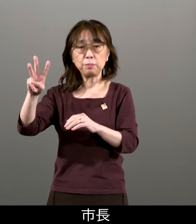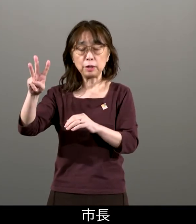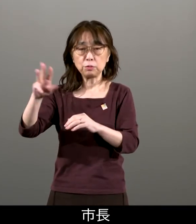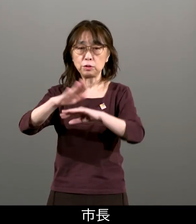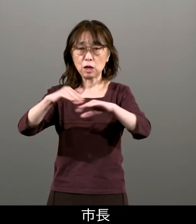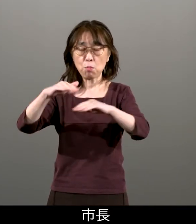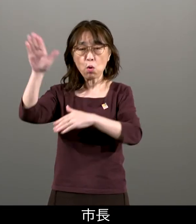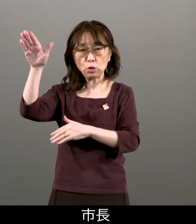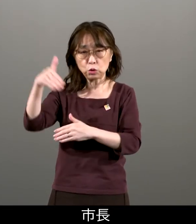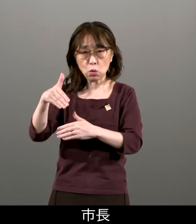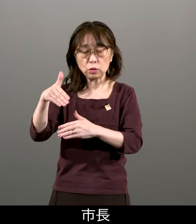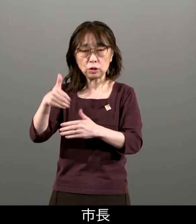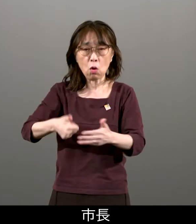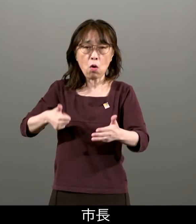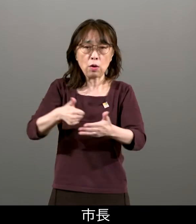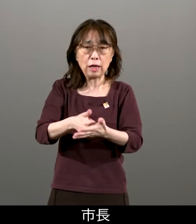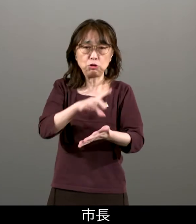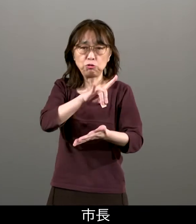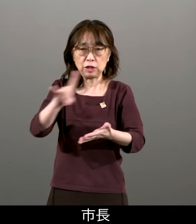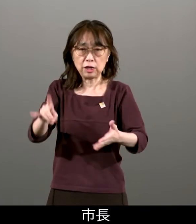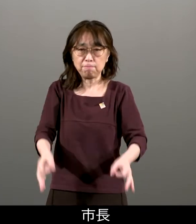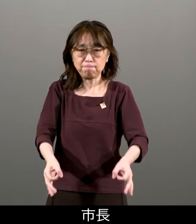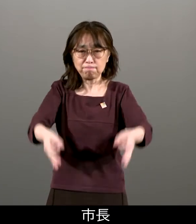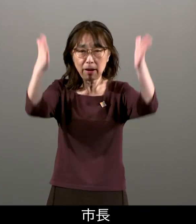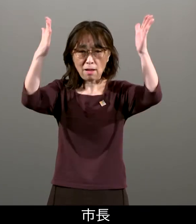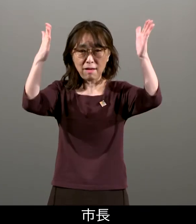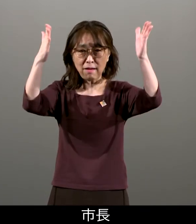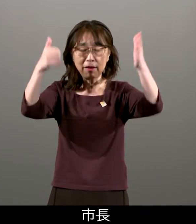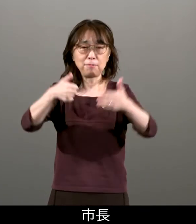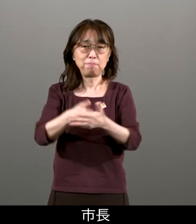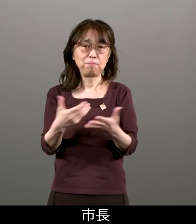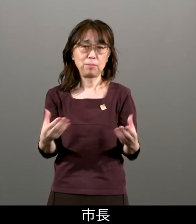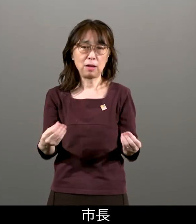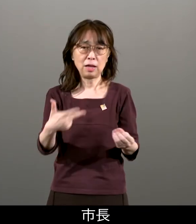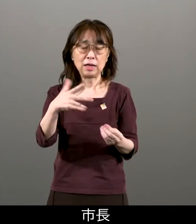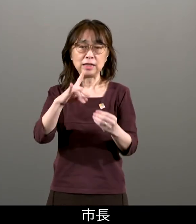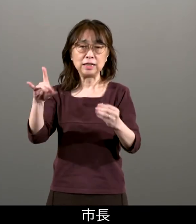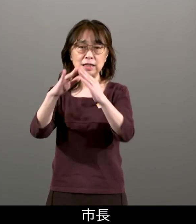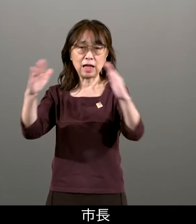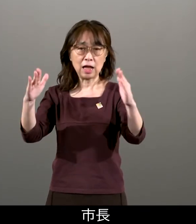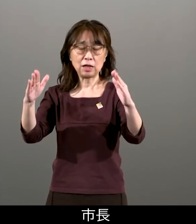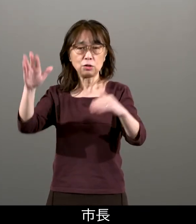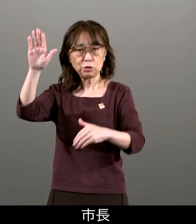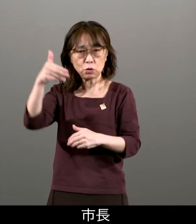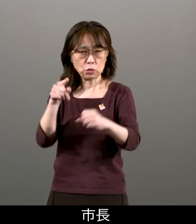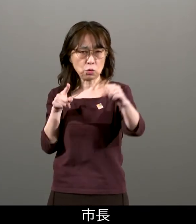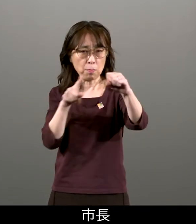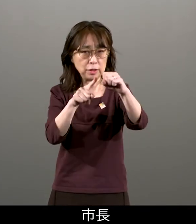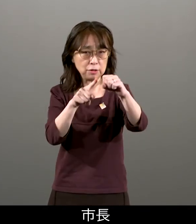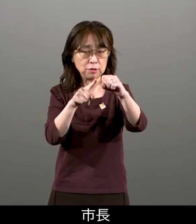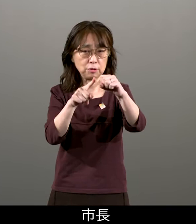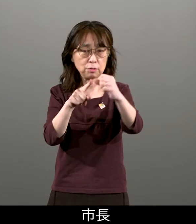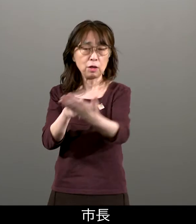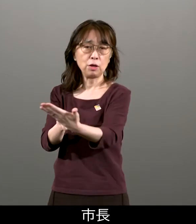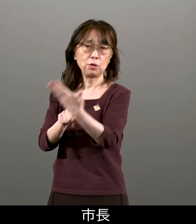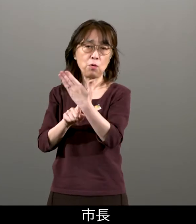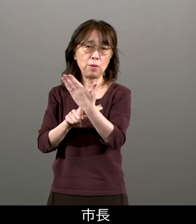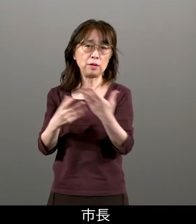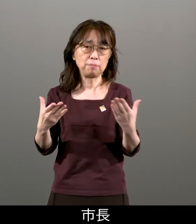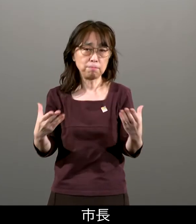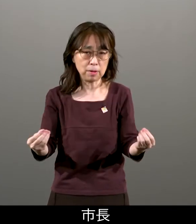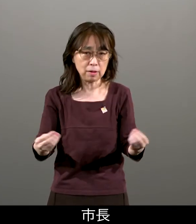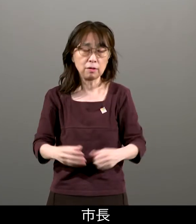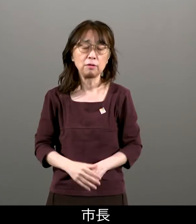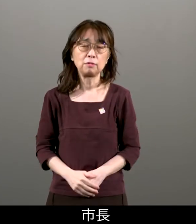致に関する決議が可決をされまして、市議会として招致を目指すということが表明をされたところであ